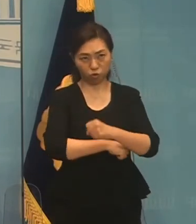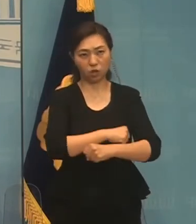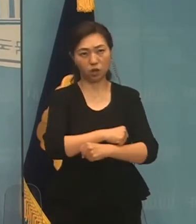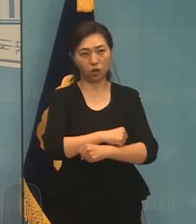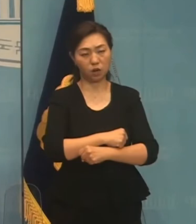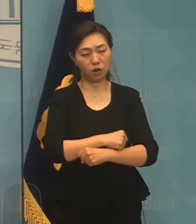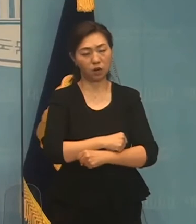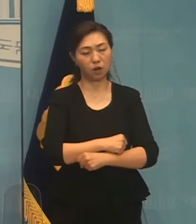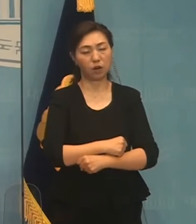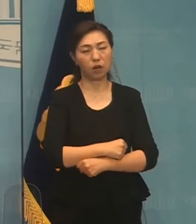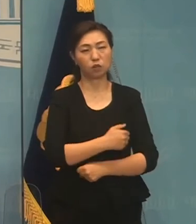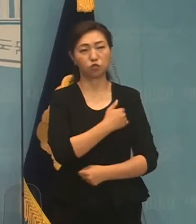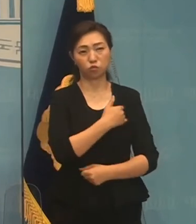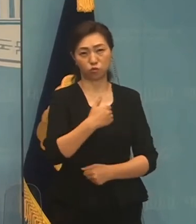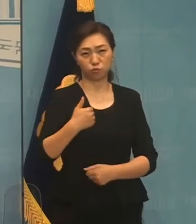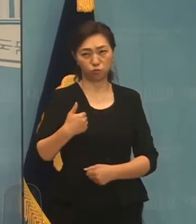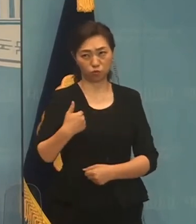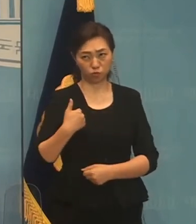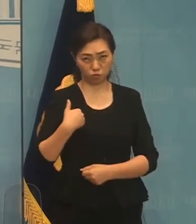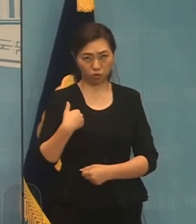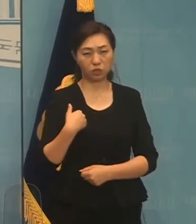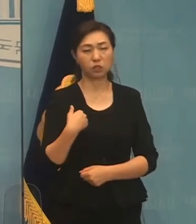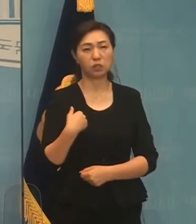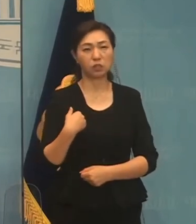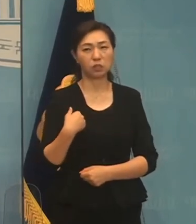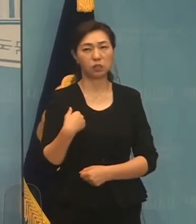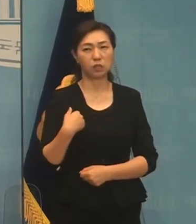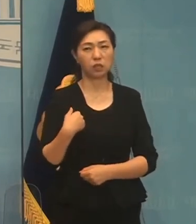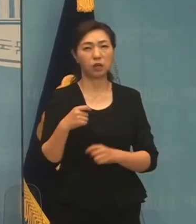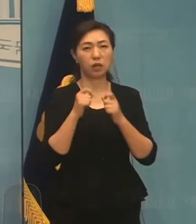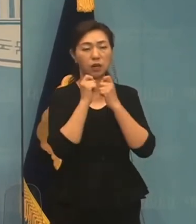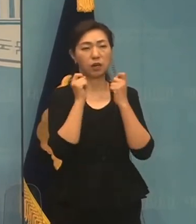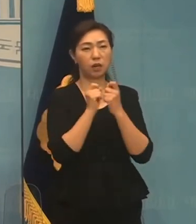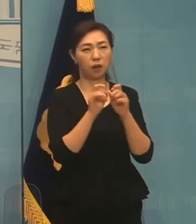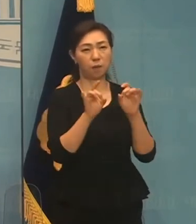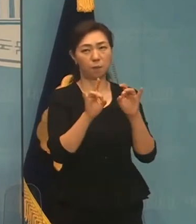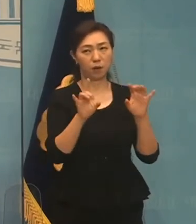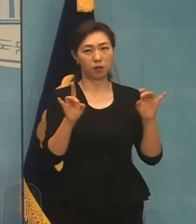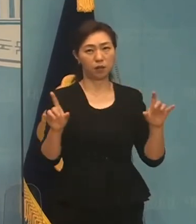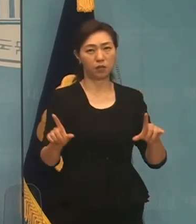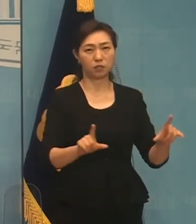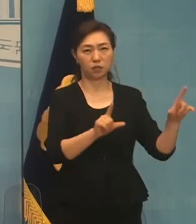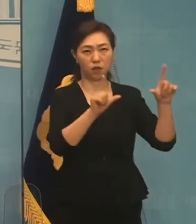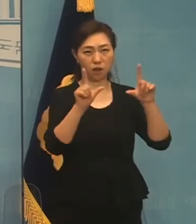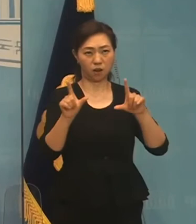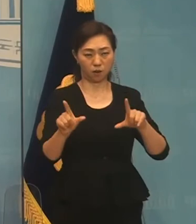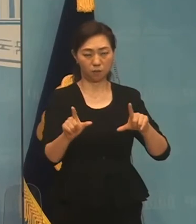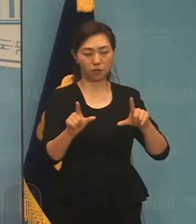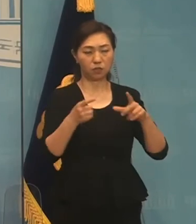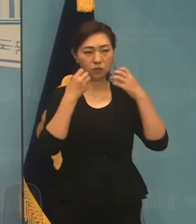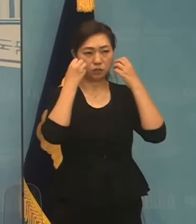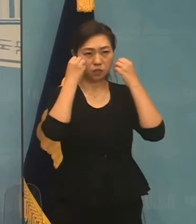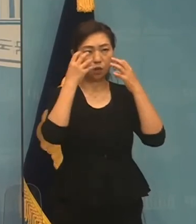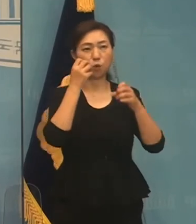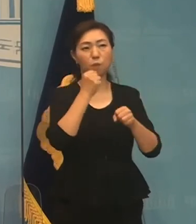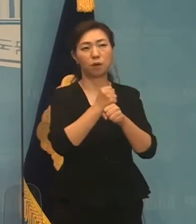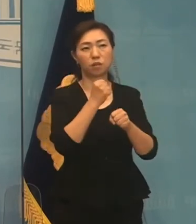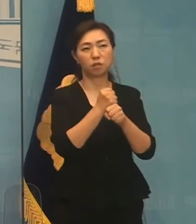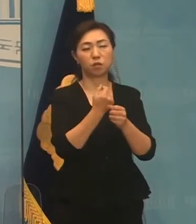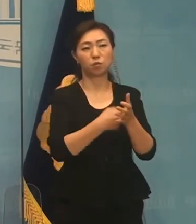자유롭게 각각의 삶을 개척해 나갈 수 있도록